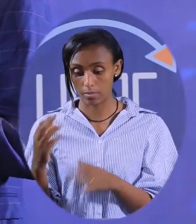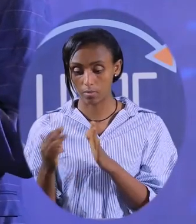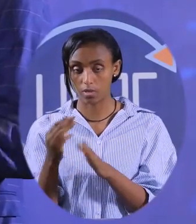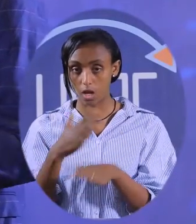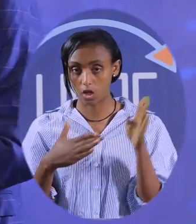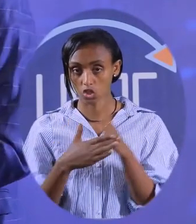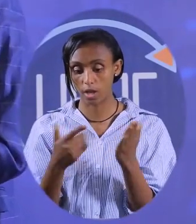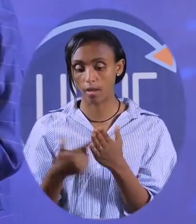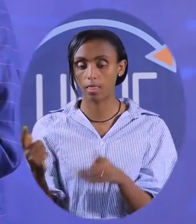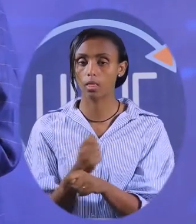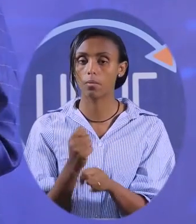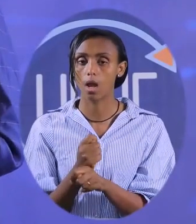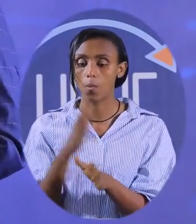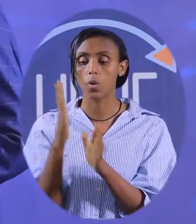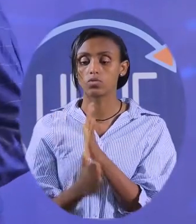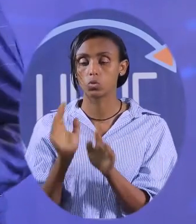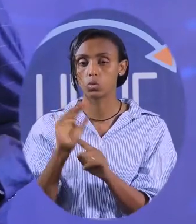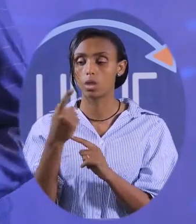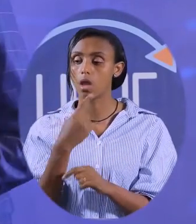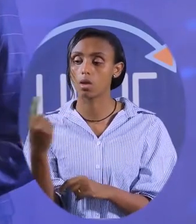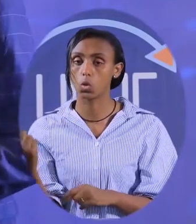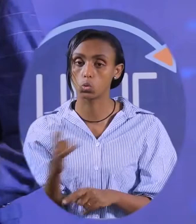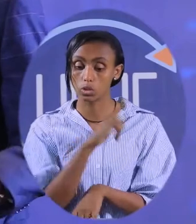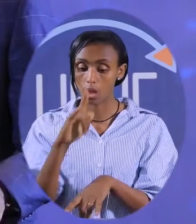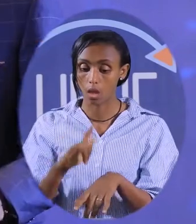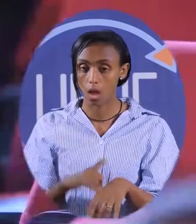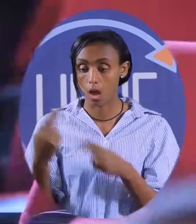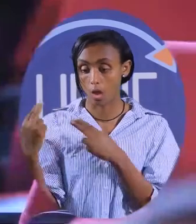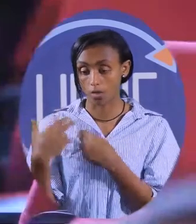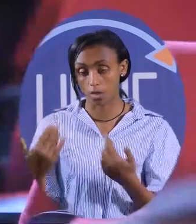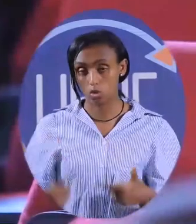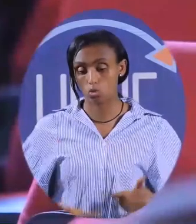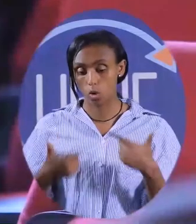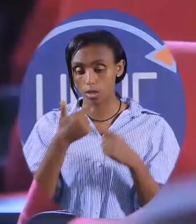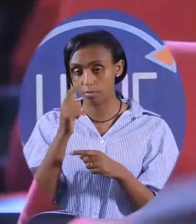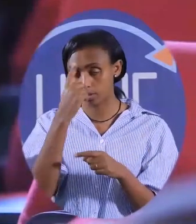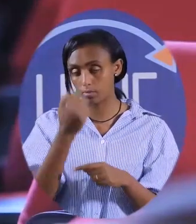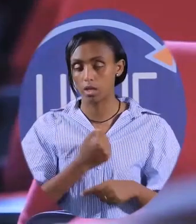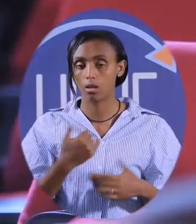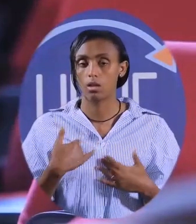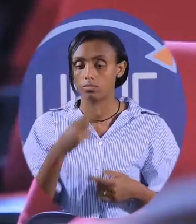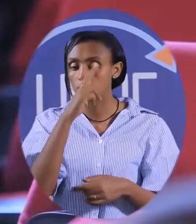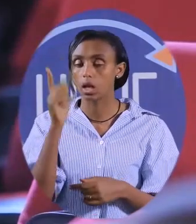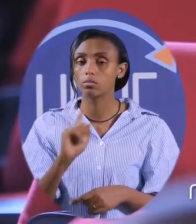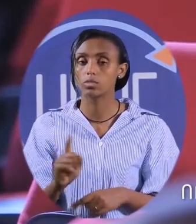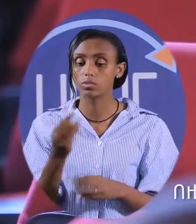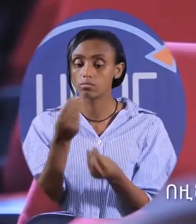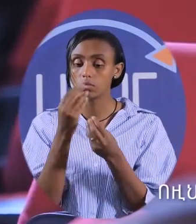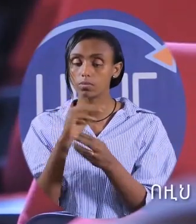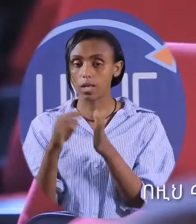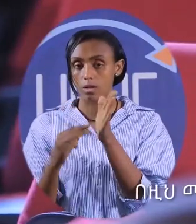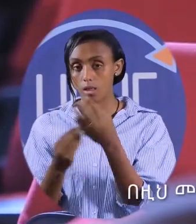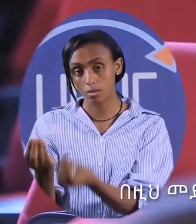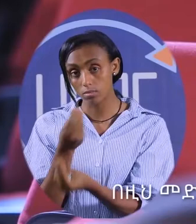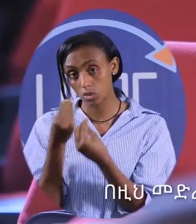ትግበራ ከማስፈጸም አንጻር እያንዳንዱ ዜጋም ኃላፊነት ይኖረዋል የሚል እምነት አለኝ። ምክንያቱም ምግብና ሥርዓተ